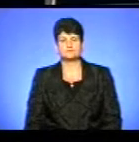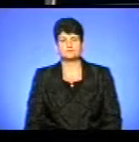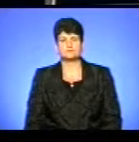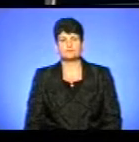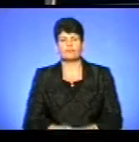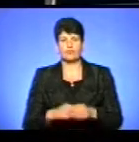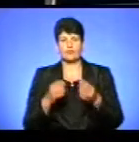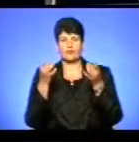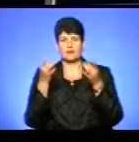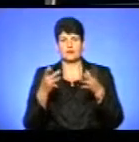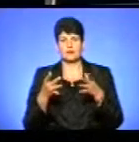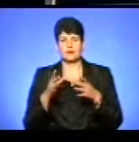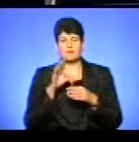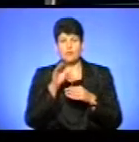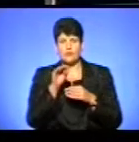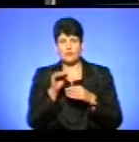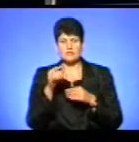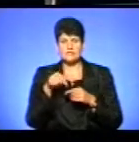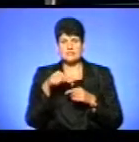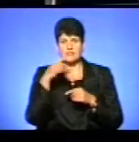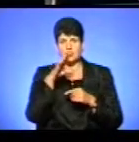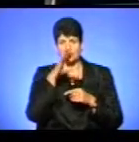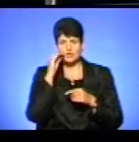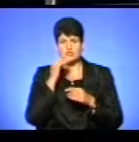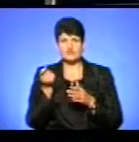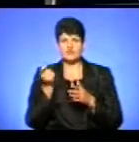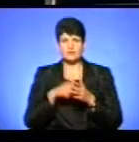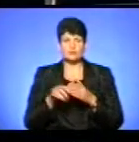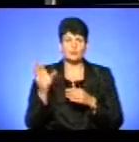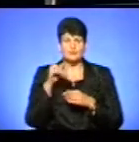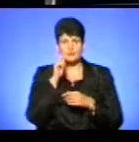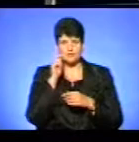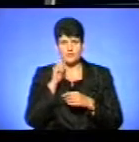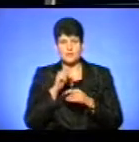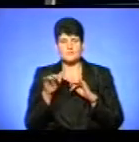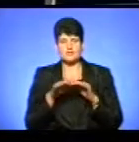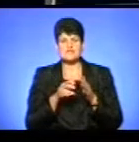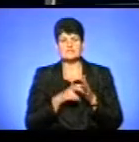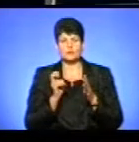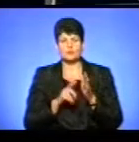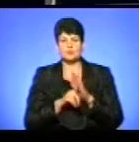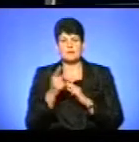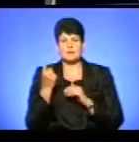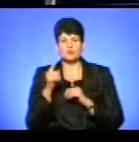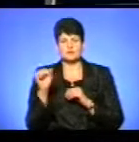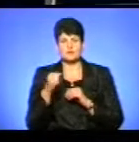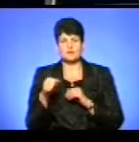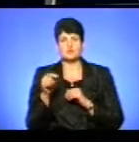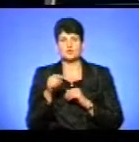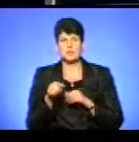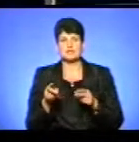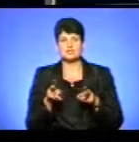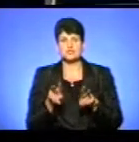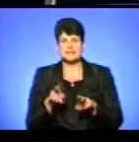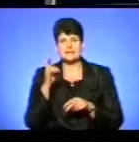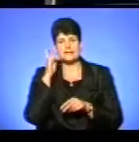Аналогове мовлення цієї ночі вимкнуть по всій Україні. Процес відключення розпочали 1 серпня. Тоді без аналога залишилося